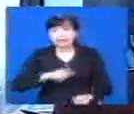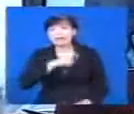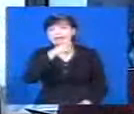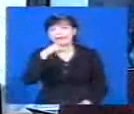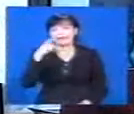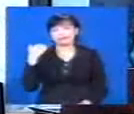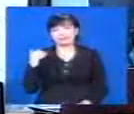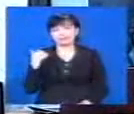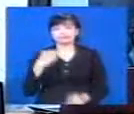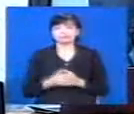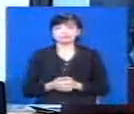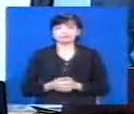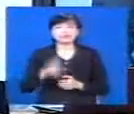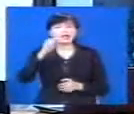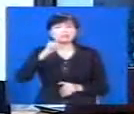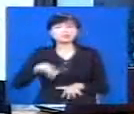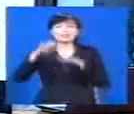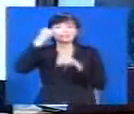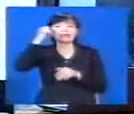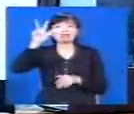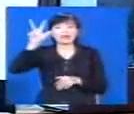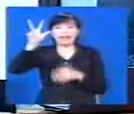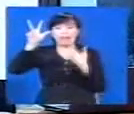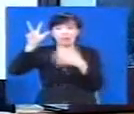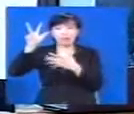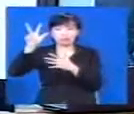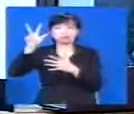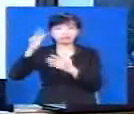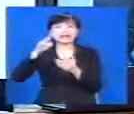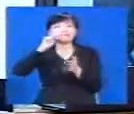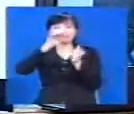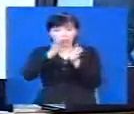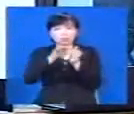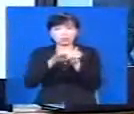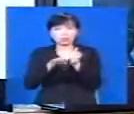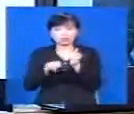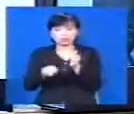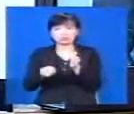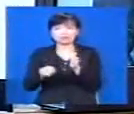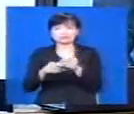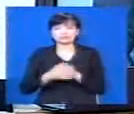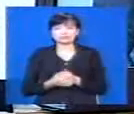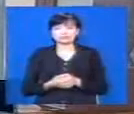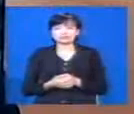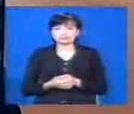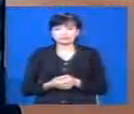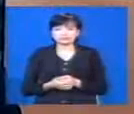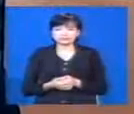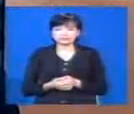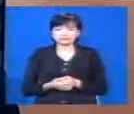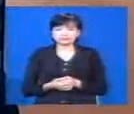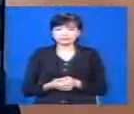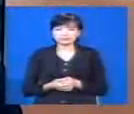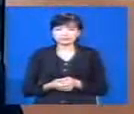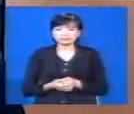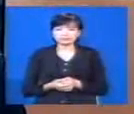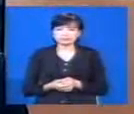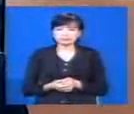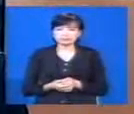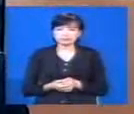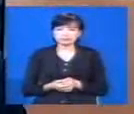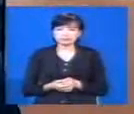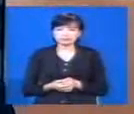วย โอกาสที่น้ำจะเข้าไปในนิคมเนี่ยจะเรียกว่าไม่มีทางเข้าไปไม่ได้ ครับ หรือว่ามีโอกาสอยู่บ้าง เรียนยืนยันว่